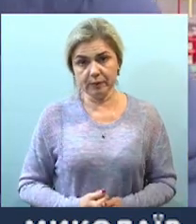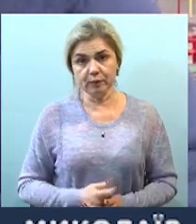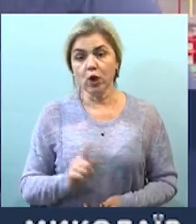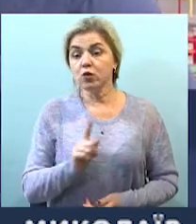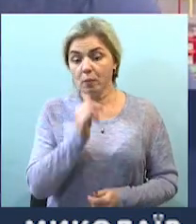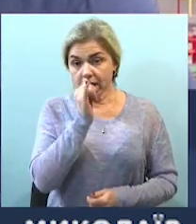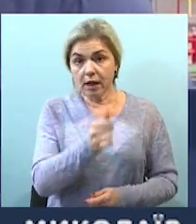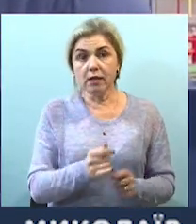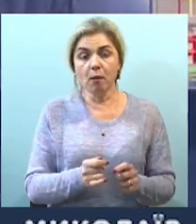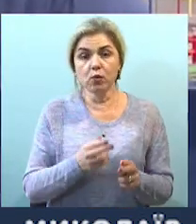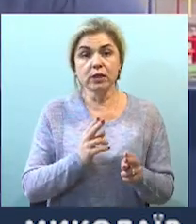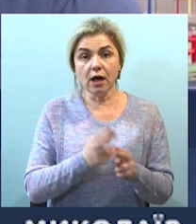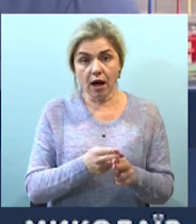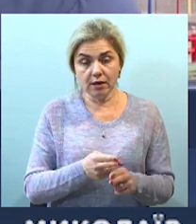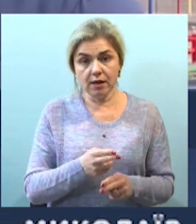допускати